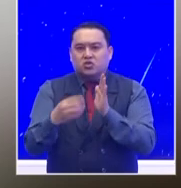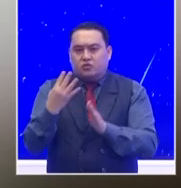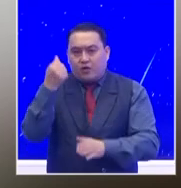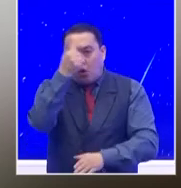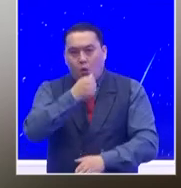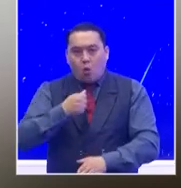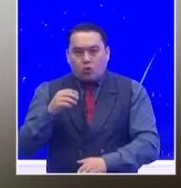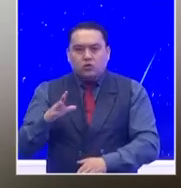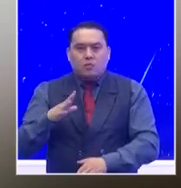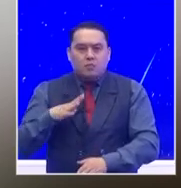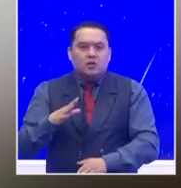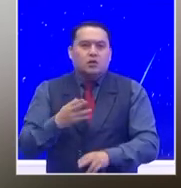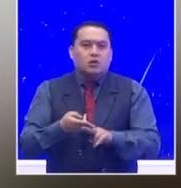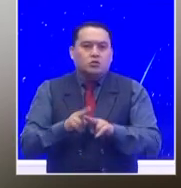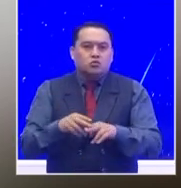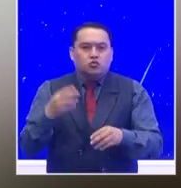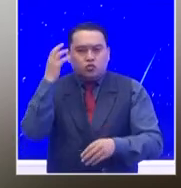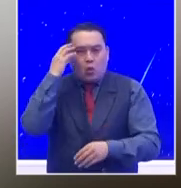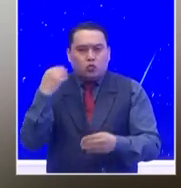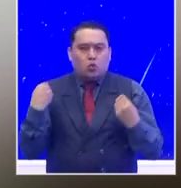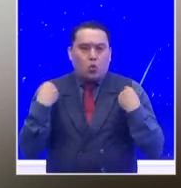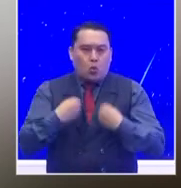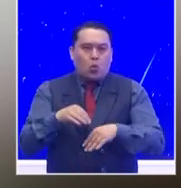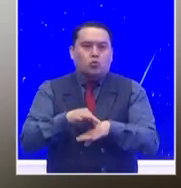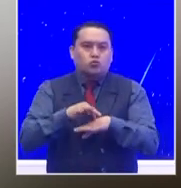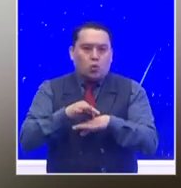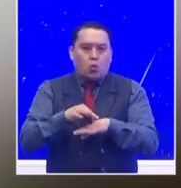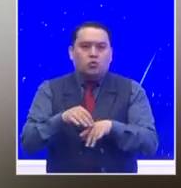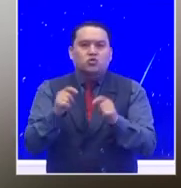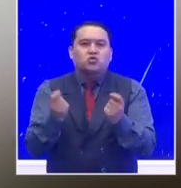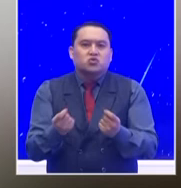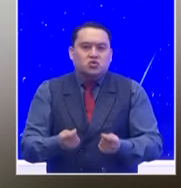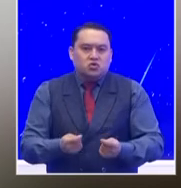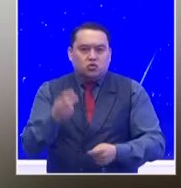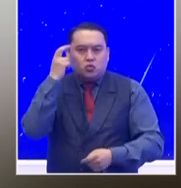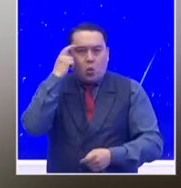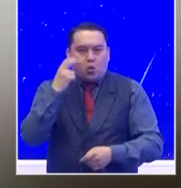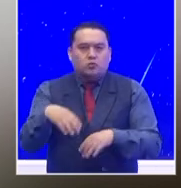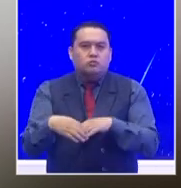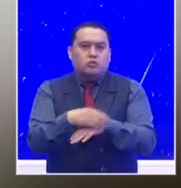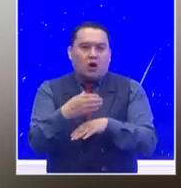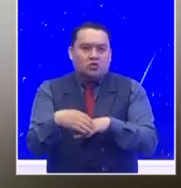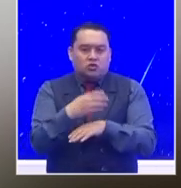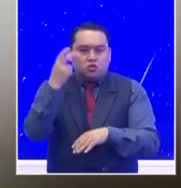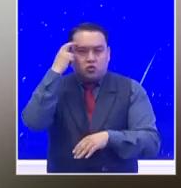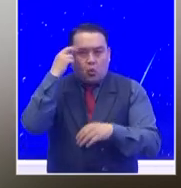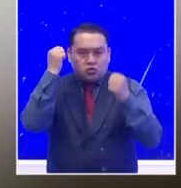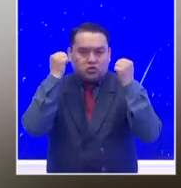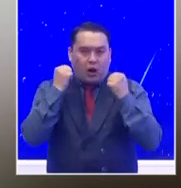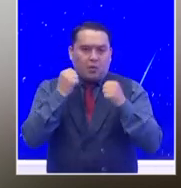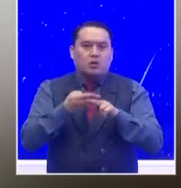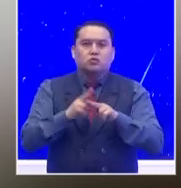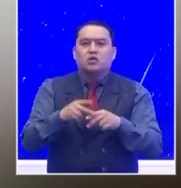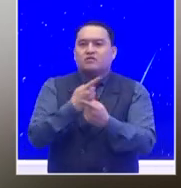1964 года рождения был одет в черную кожаную куртку, черные джинсы, ботинки и шапку черного цвета. Каждого, кто